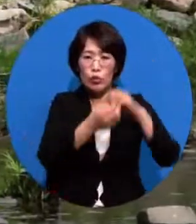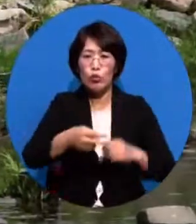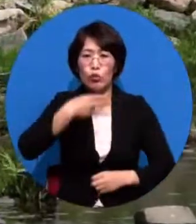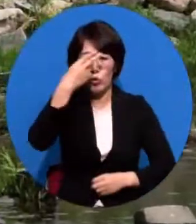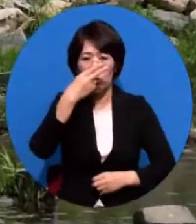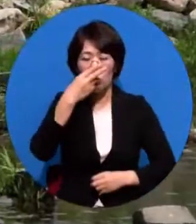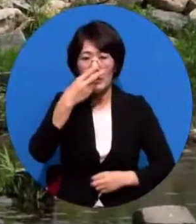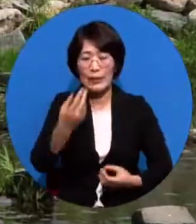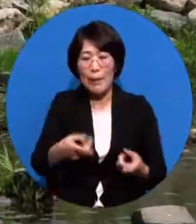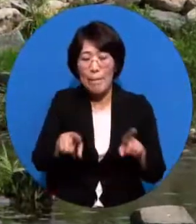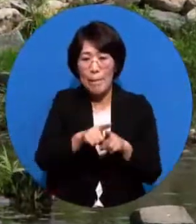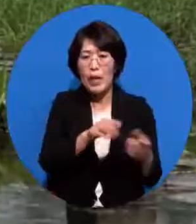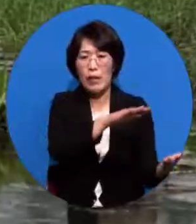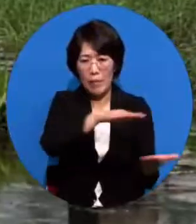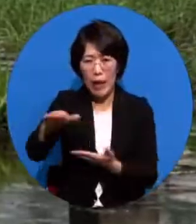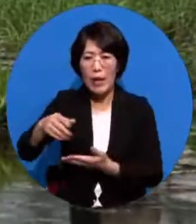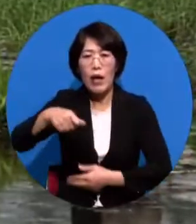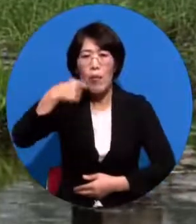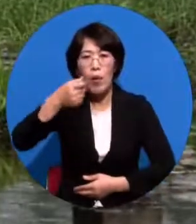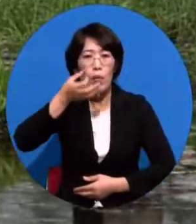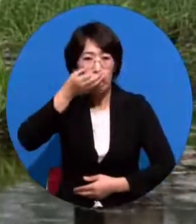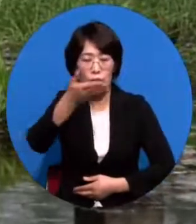먹방을 선보일 예정입니다